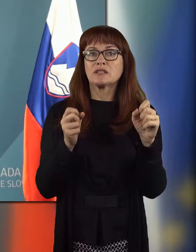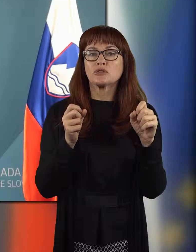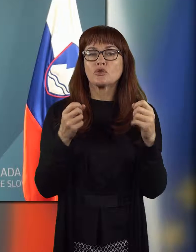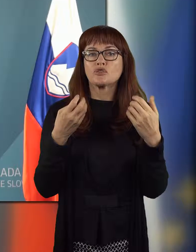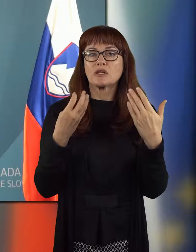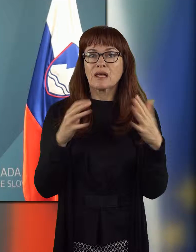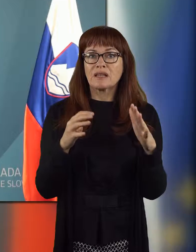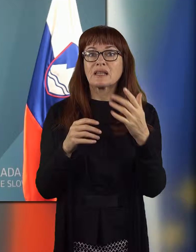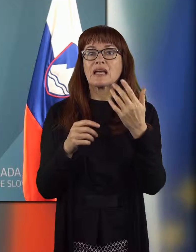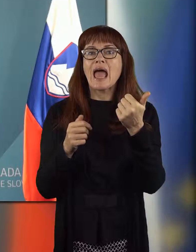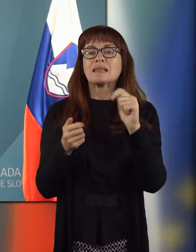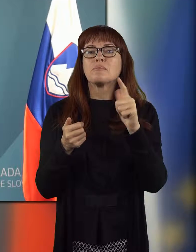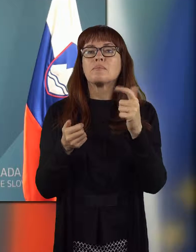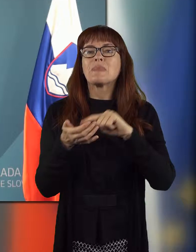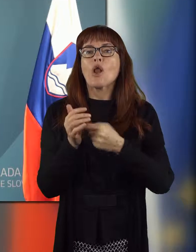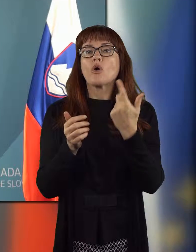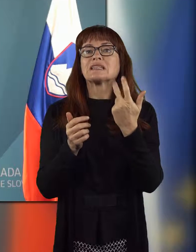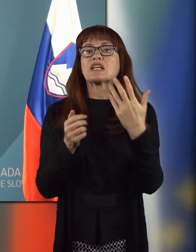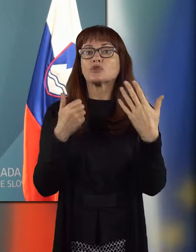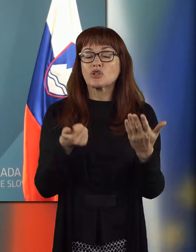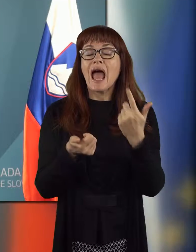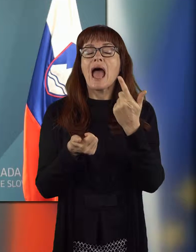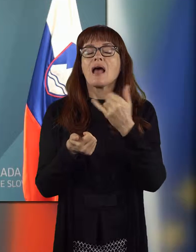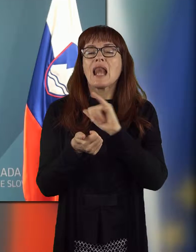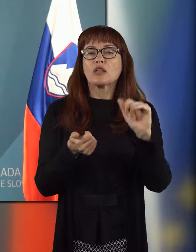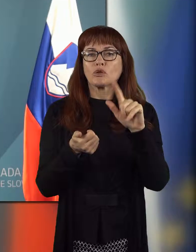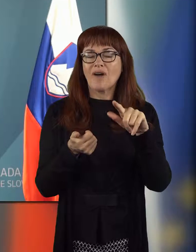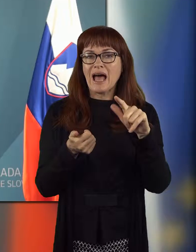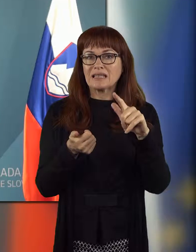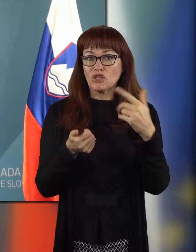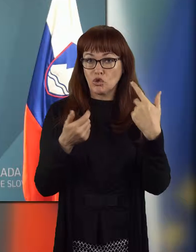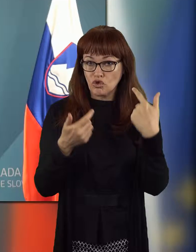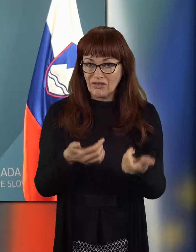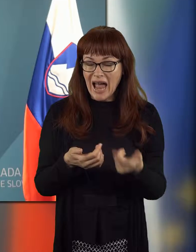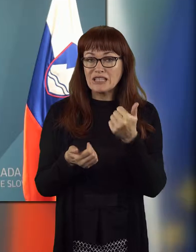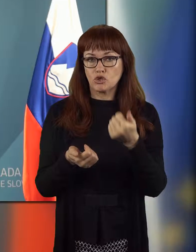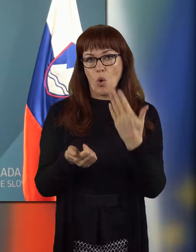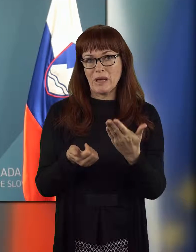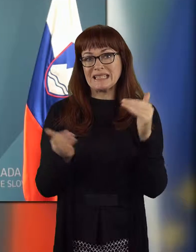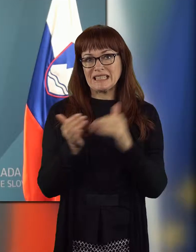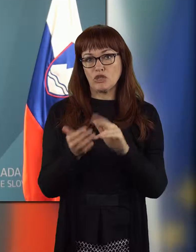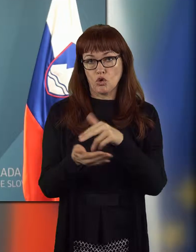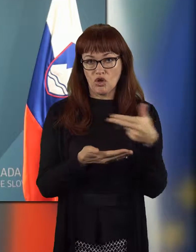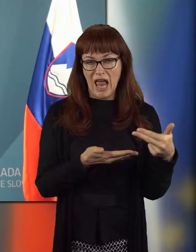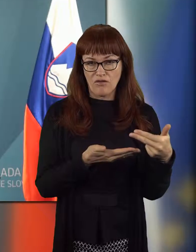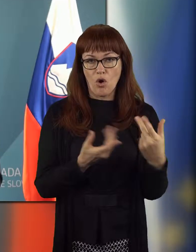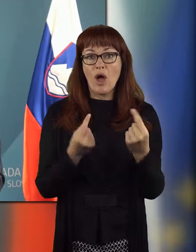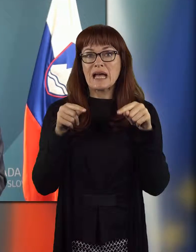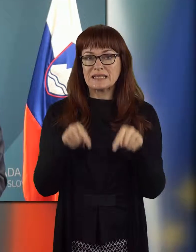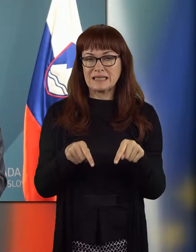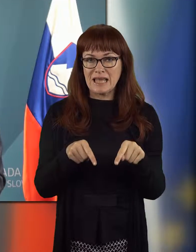1 360 000 evrov in v letu 2020 1 150 000 evrov. Jaz mislim,